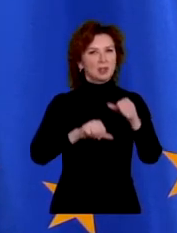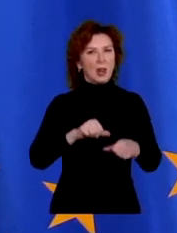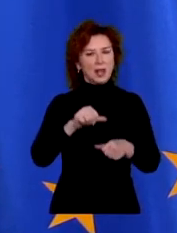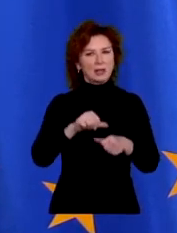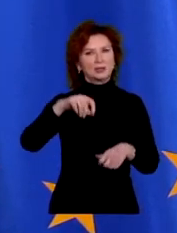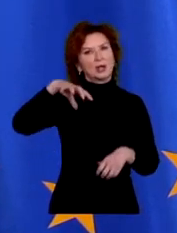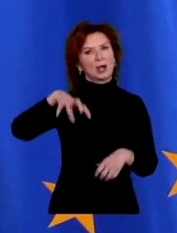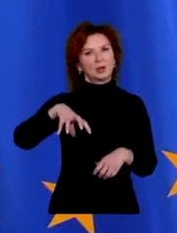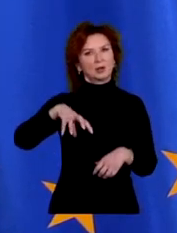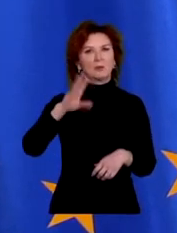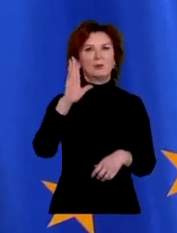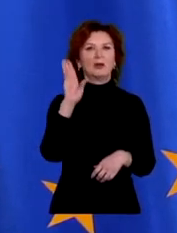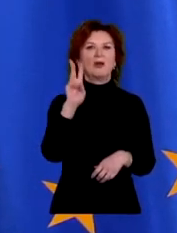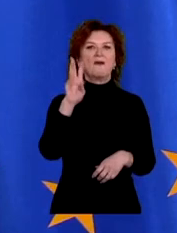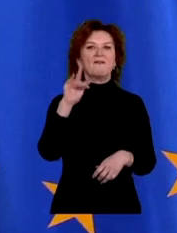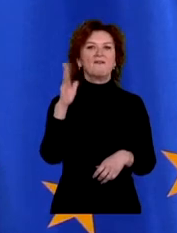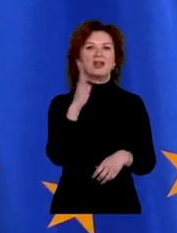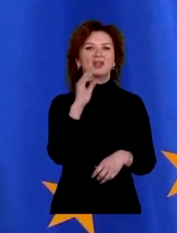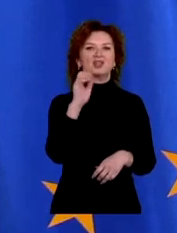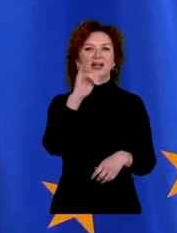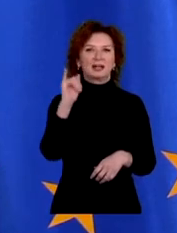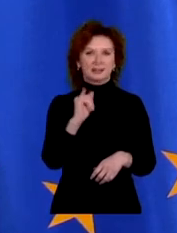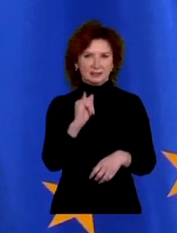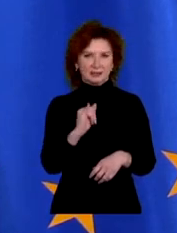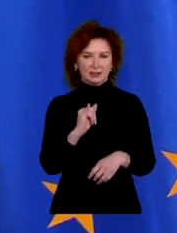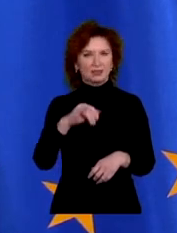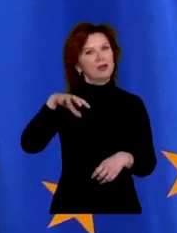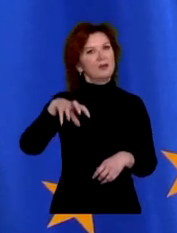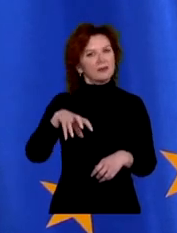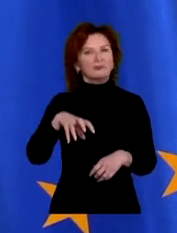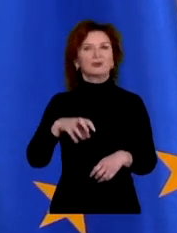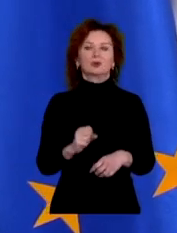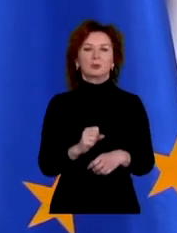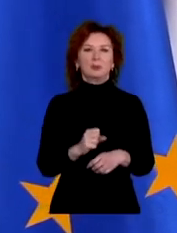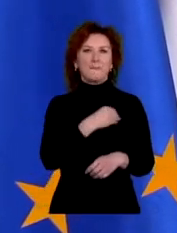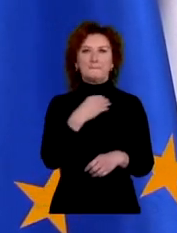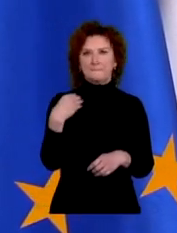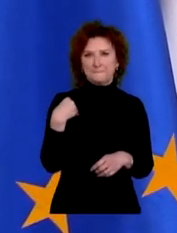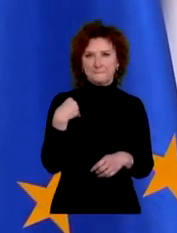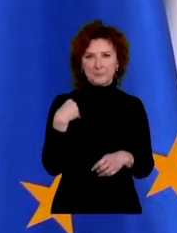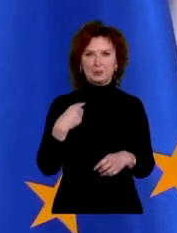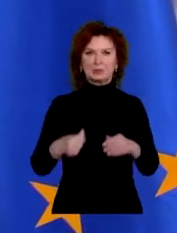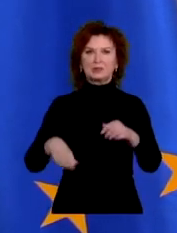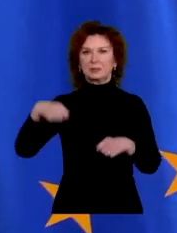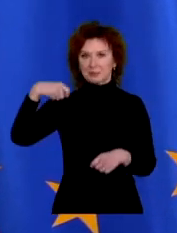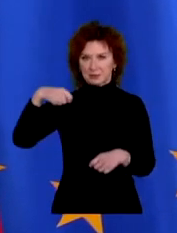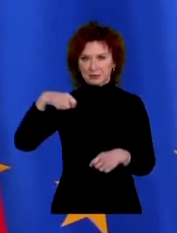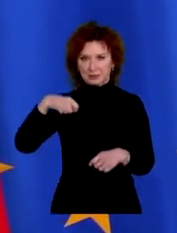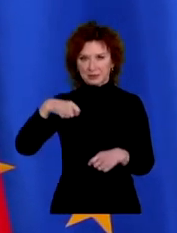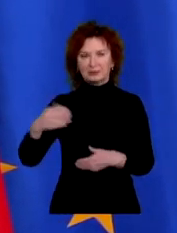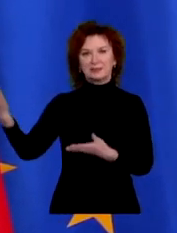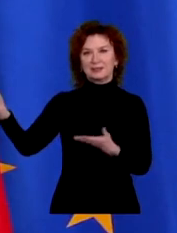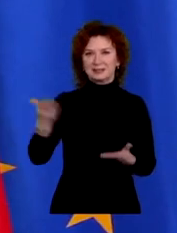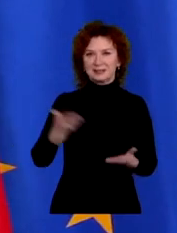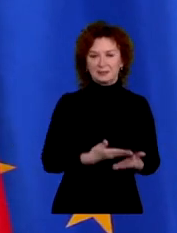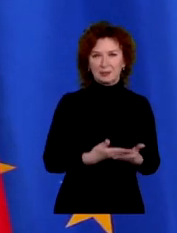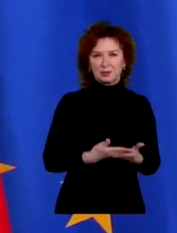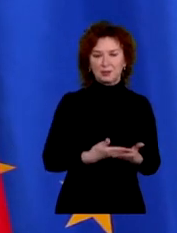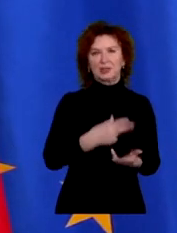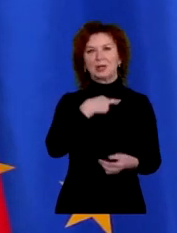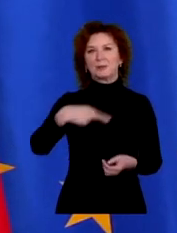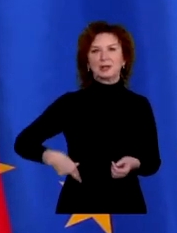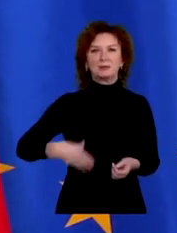30-lecia Grupy Wyszehradzkiej w ramach polskiej prezydencji. Na zaproszenie pana premiera Mateusza Morawieckiego do Krakowa w